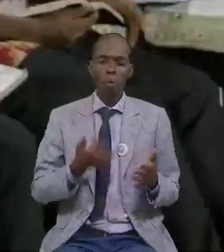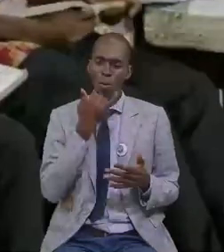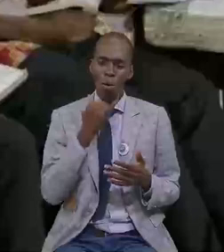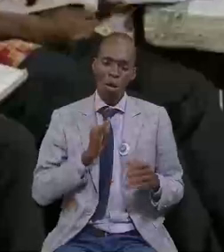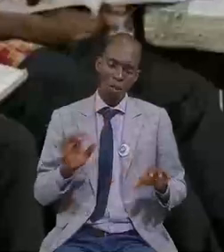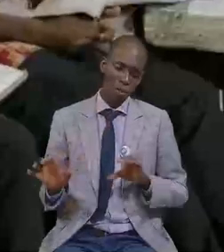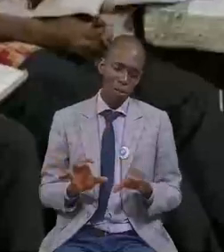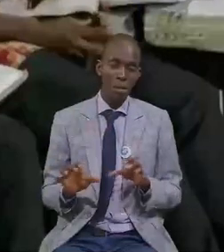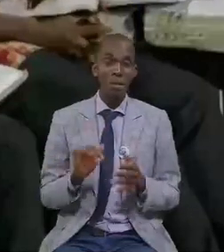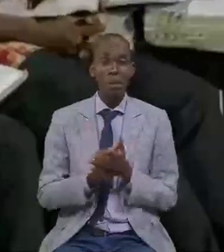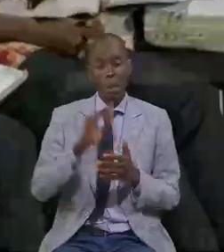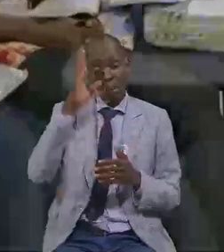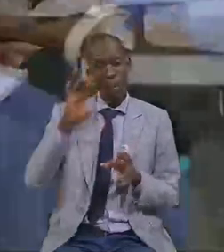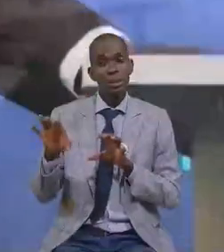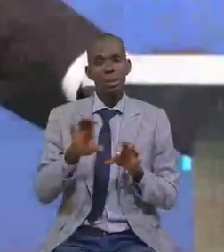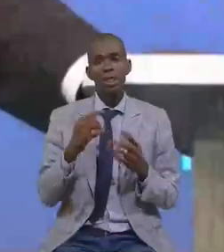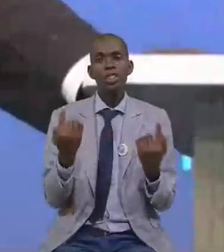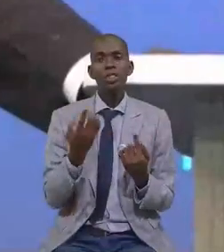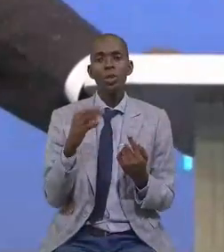là a commis l'adultère.